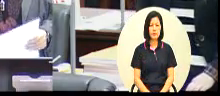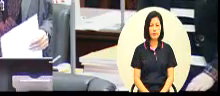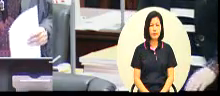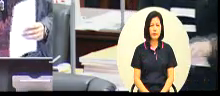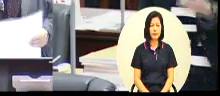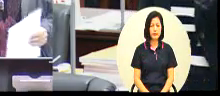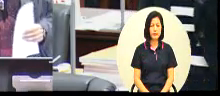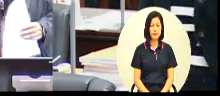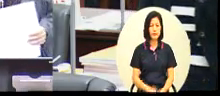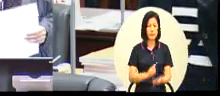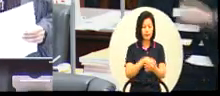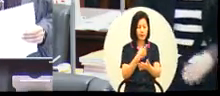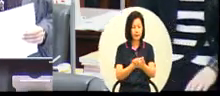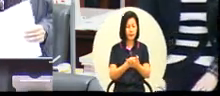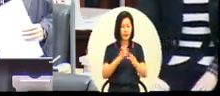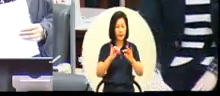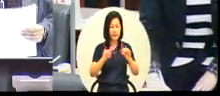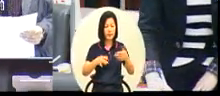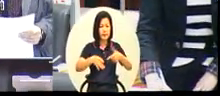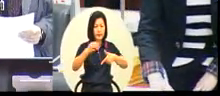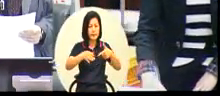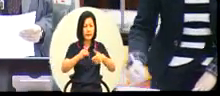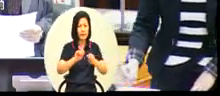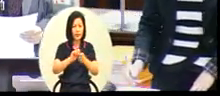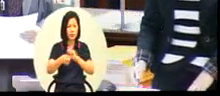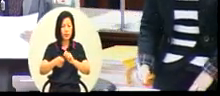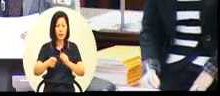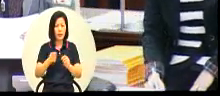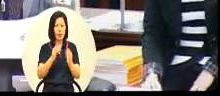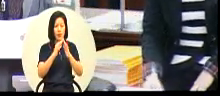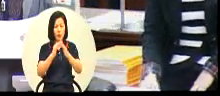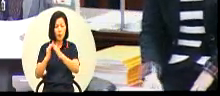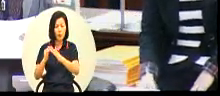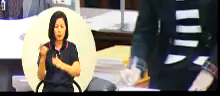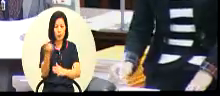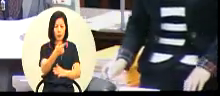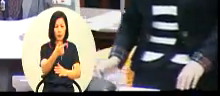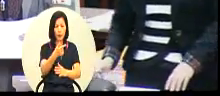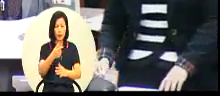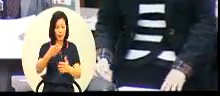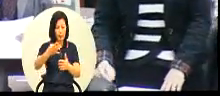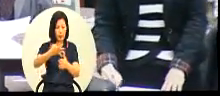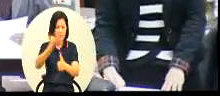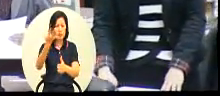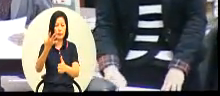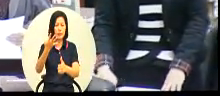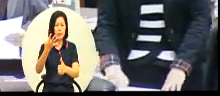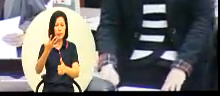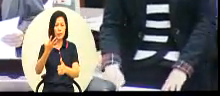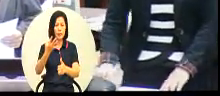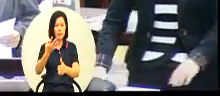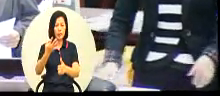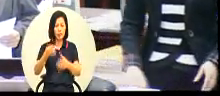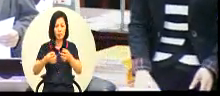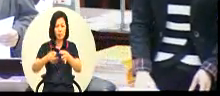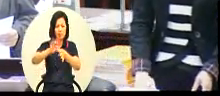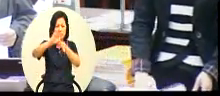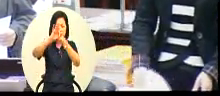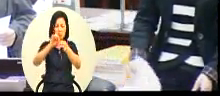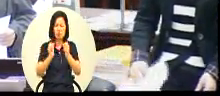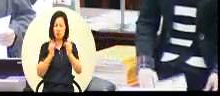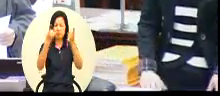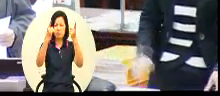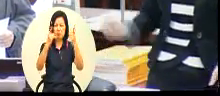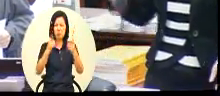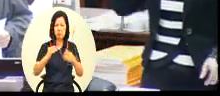价税高雄市伫六都之间，咱是第四名，就是毋是调上悬。一般